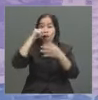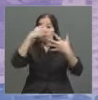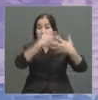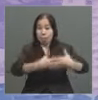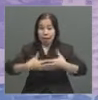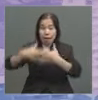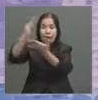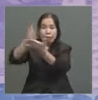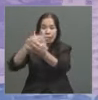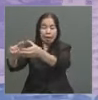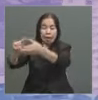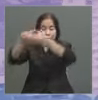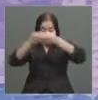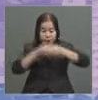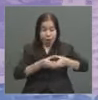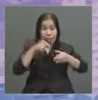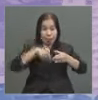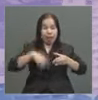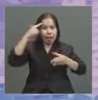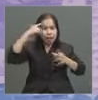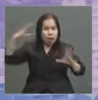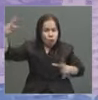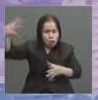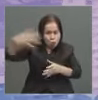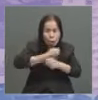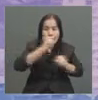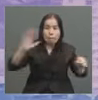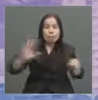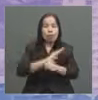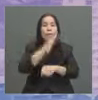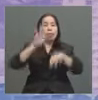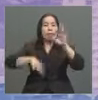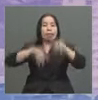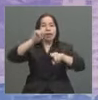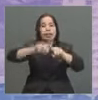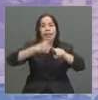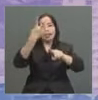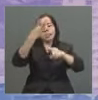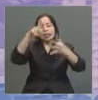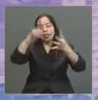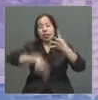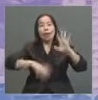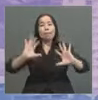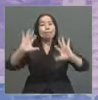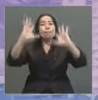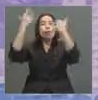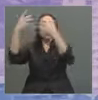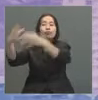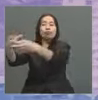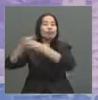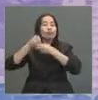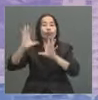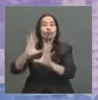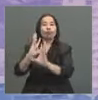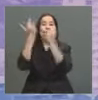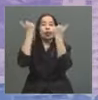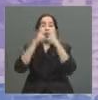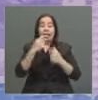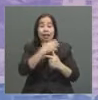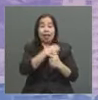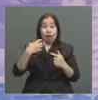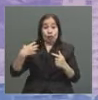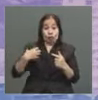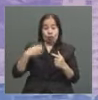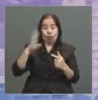นั้นก็คงจะกลับมาได้ทั้งหมดภายในเดือนเมษายนนี้ครับเป็นสิ่งที่เราได้รับรายงานมาจากสถานเอกทูตของเราที่วอ